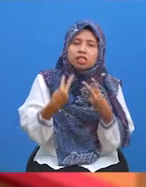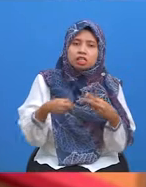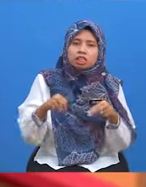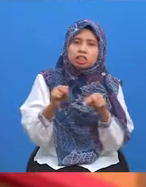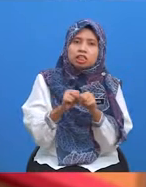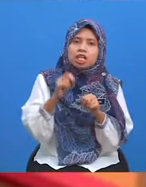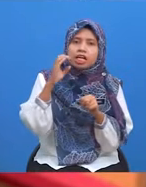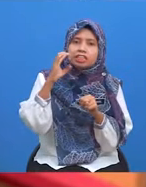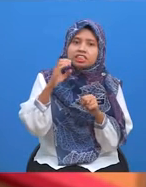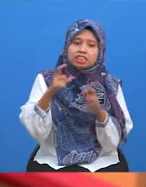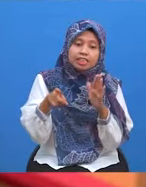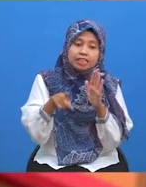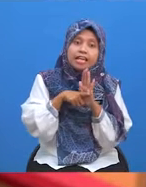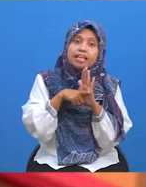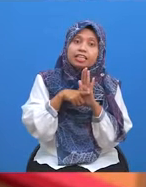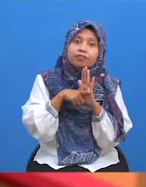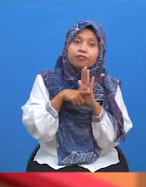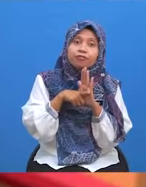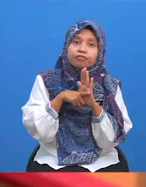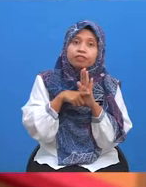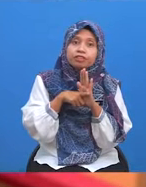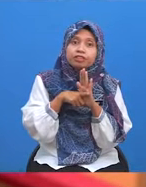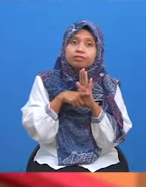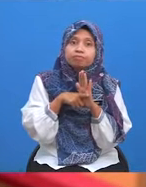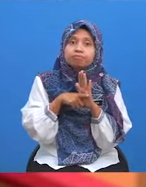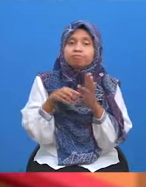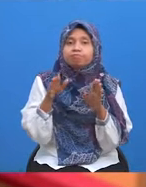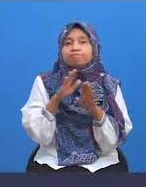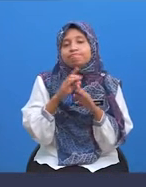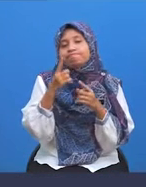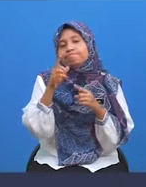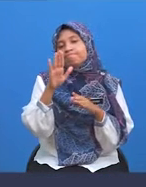Kita akan ketahui jawapannya dalam contoh seterusnya.